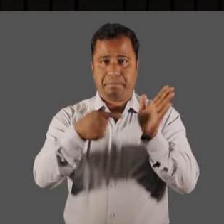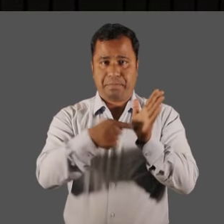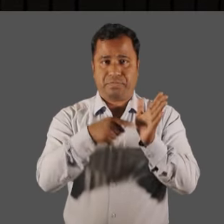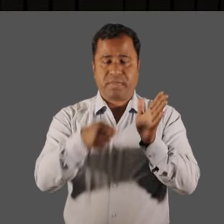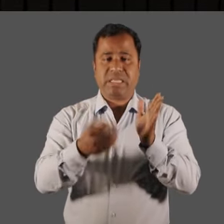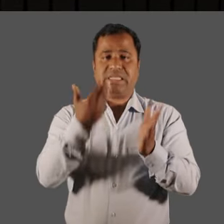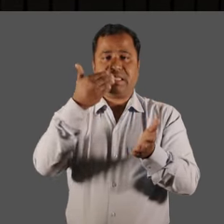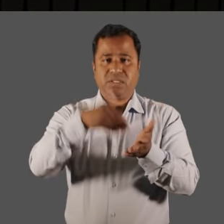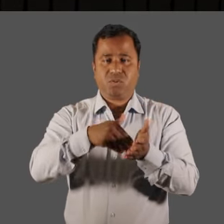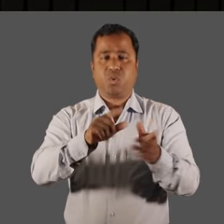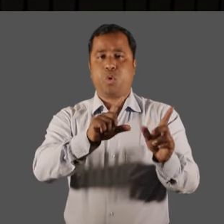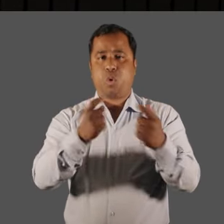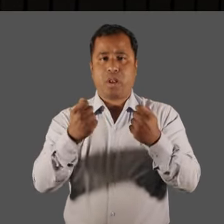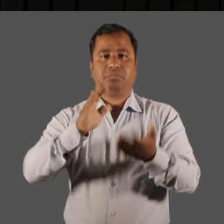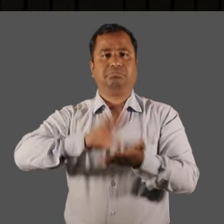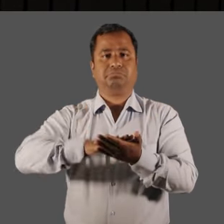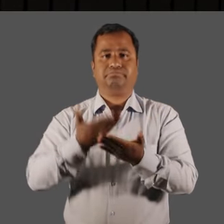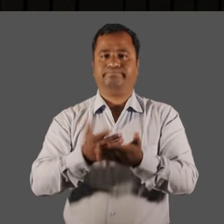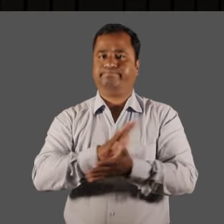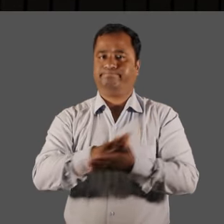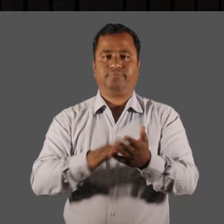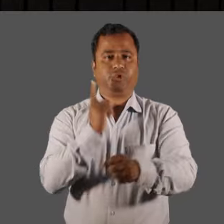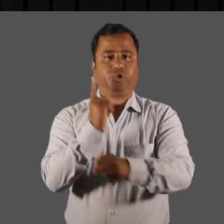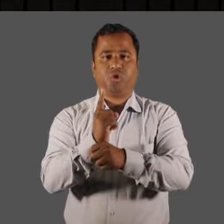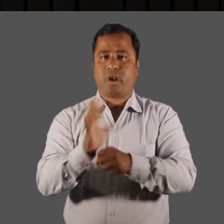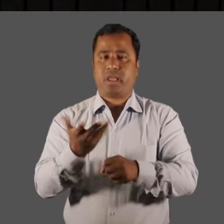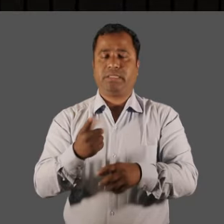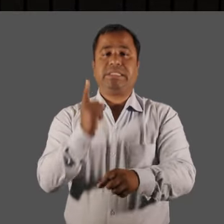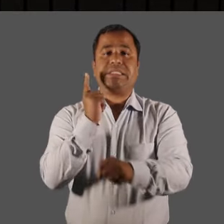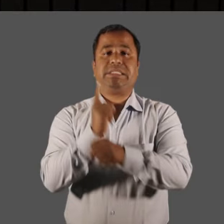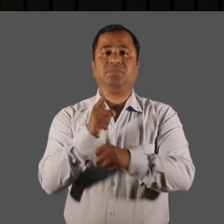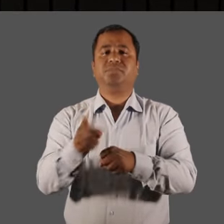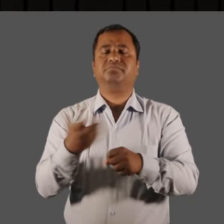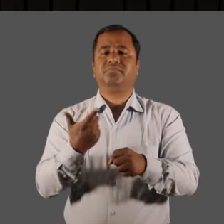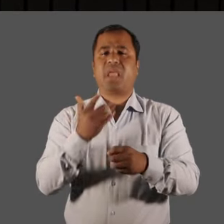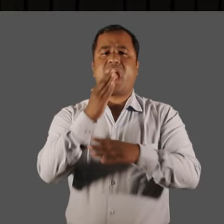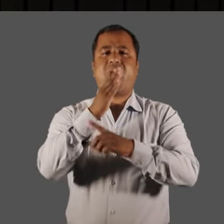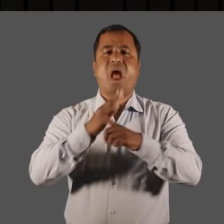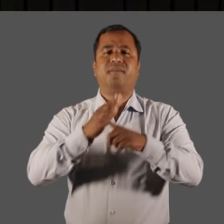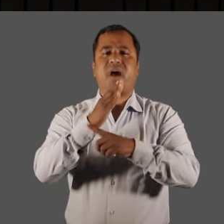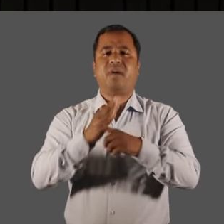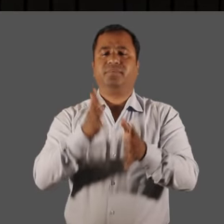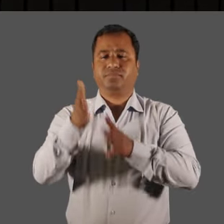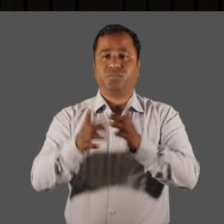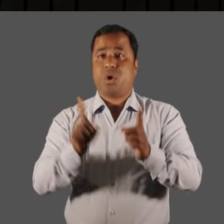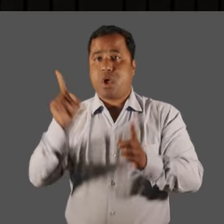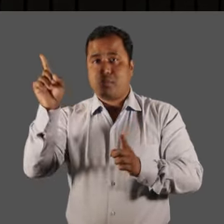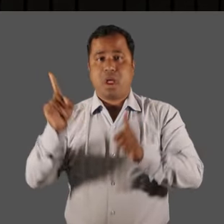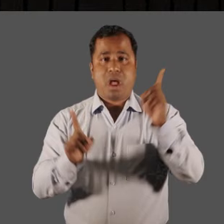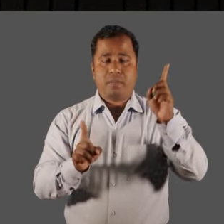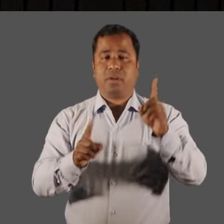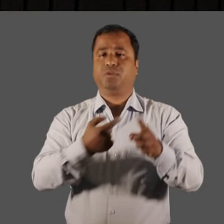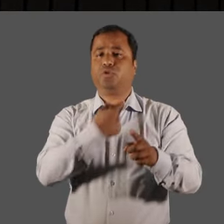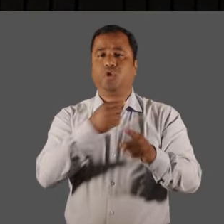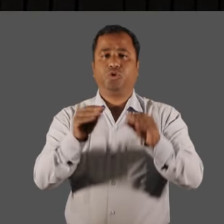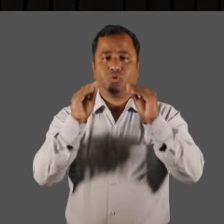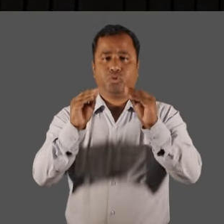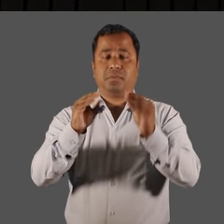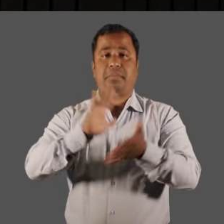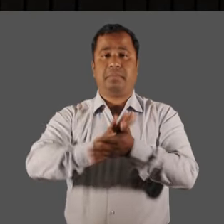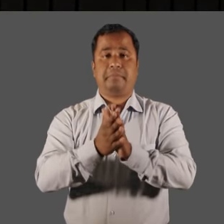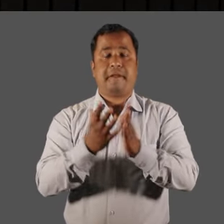এখনো স্কুল কলেজে কোনো ইন্টারপ্রেটার নেই। তাদেরকে টিচাররা হয়তো বা ভাঙা ভাঙা সাইন দিয়ে যতটুকু পারছেন তারা বোঝাচ্ছেন, তারা আসলে দক্ষ